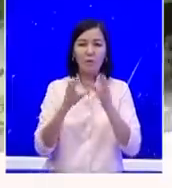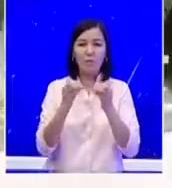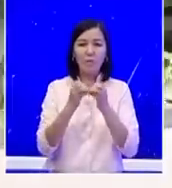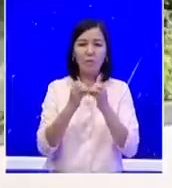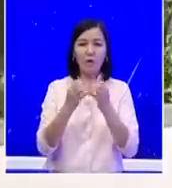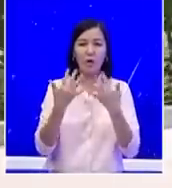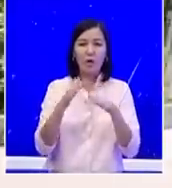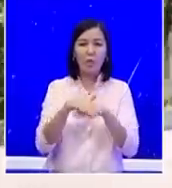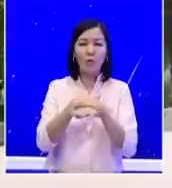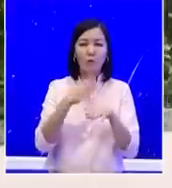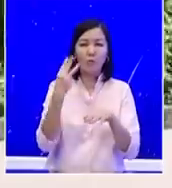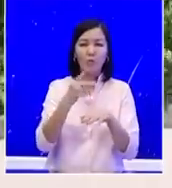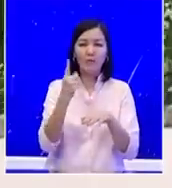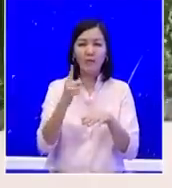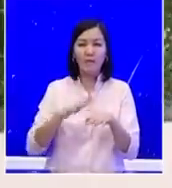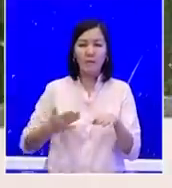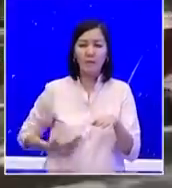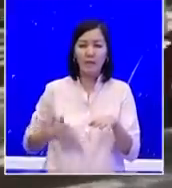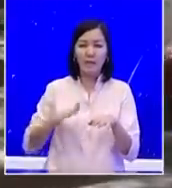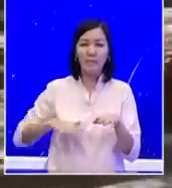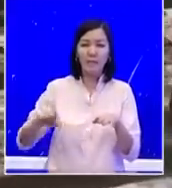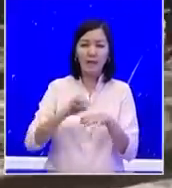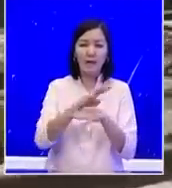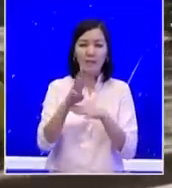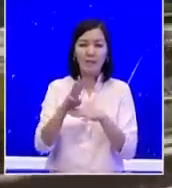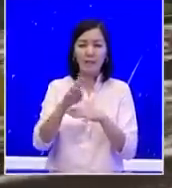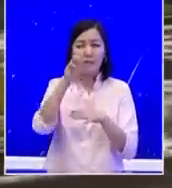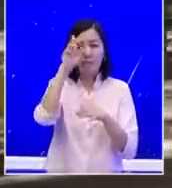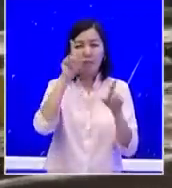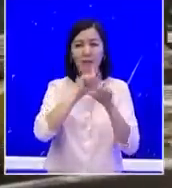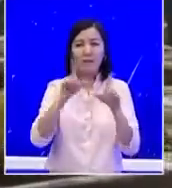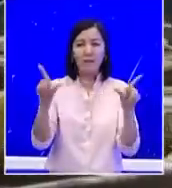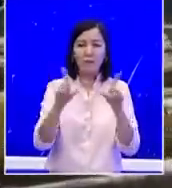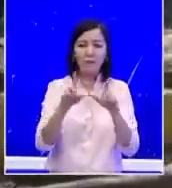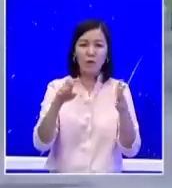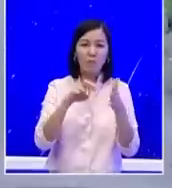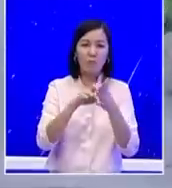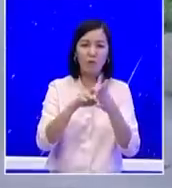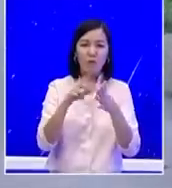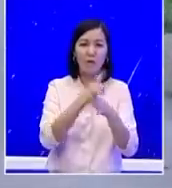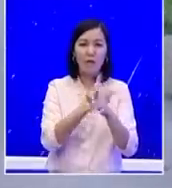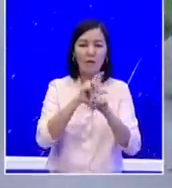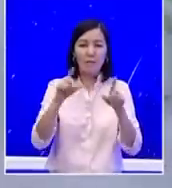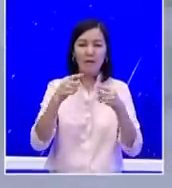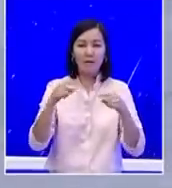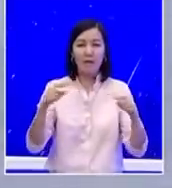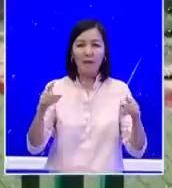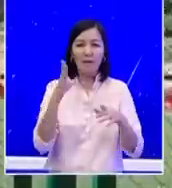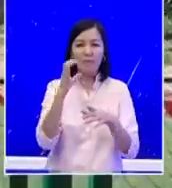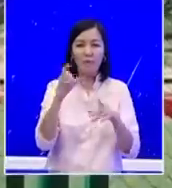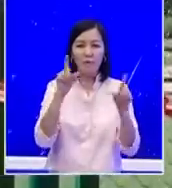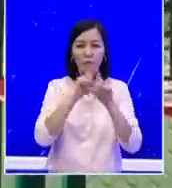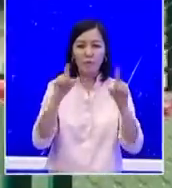округ, 31 елді мекен қамтылады. Атап айтсақ, мемлекеттік мекеме, дүкен, пошта, емхана сияқты тағы да басқа 500-ден